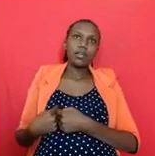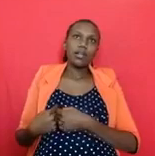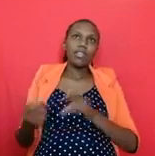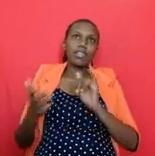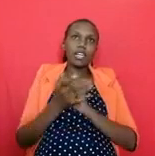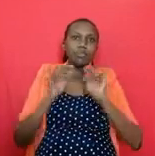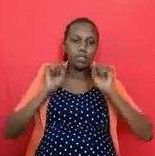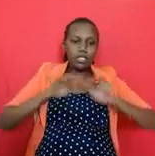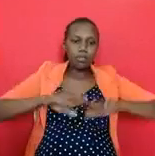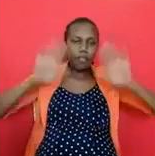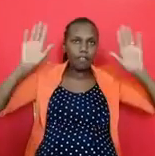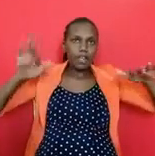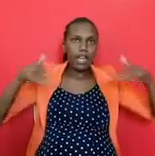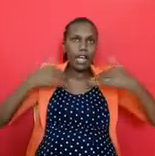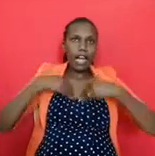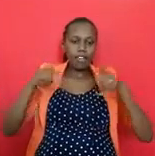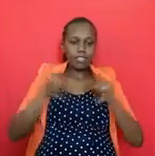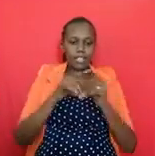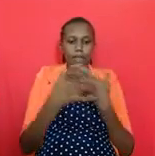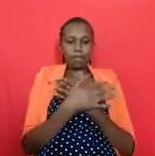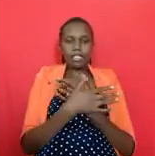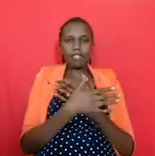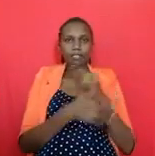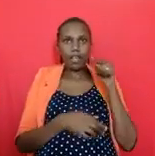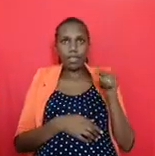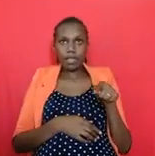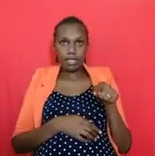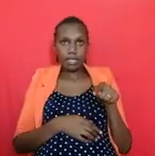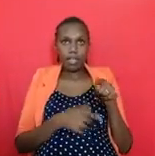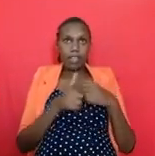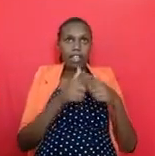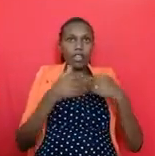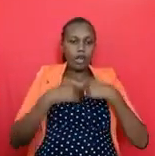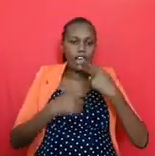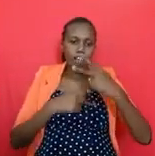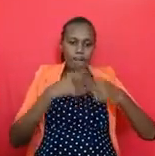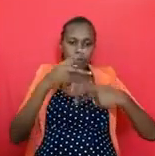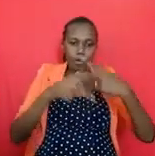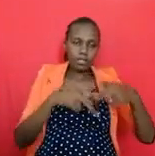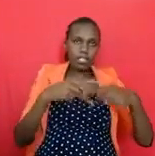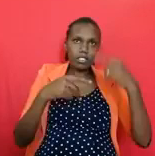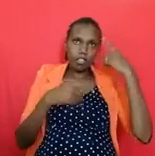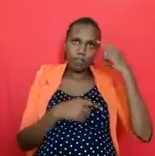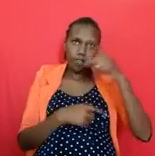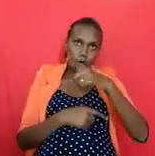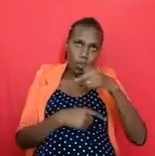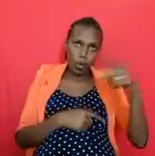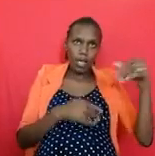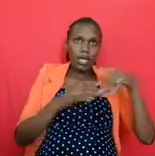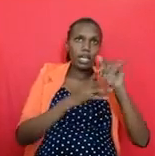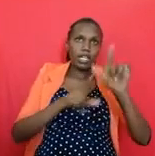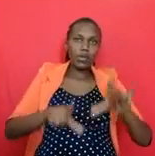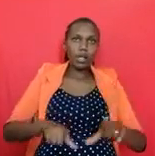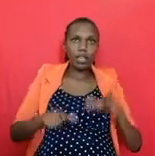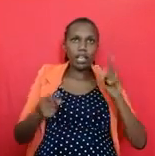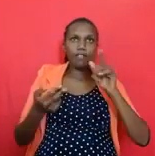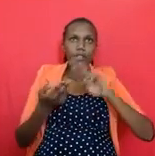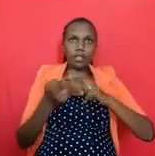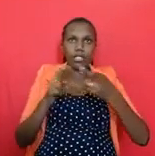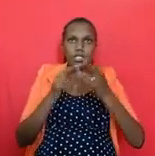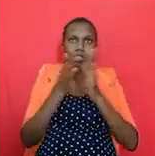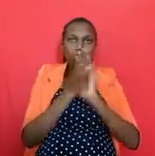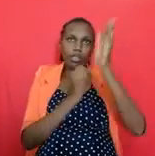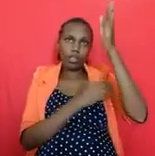uhote kumbuka ta kihuruta giki hena process ya guthii muturire waku na ngwataniro na